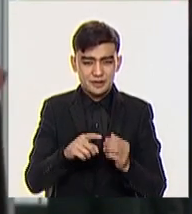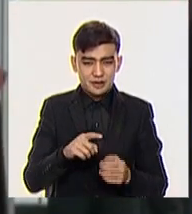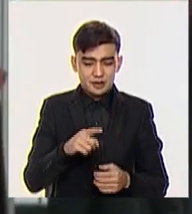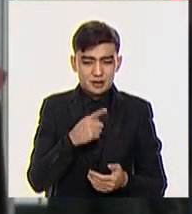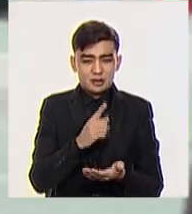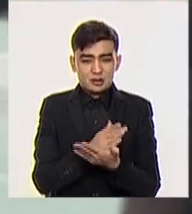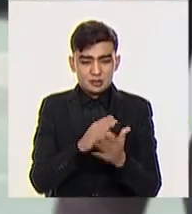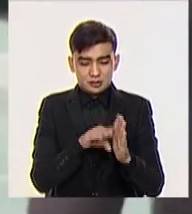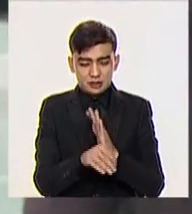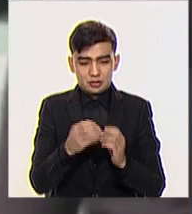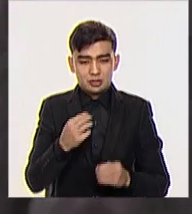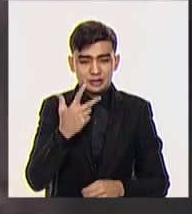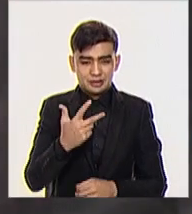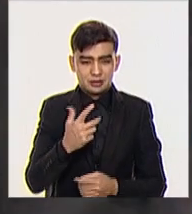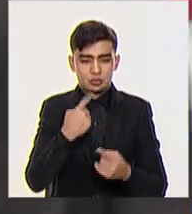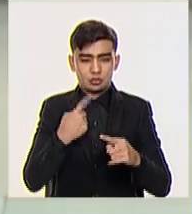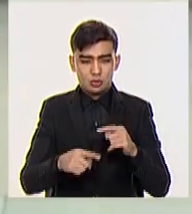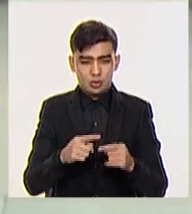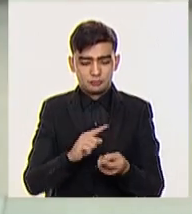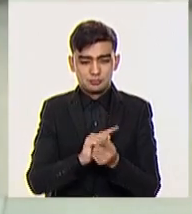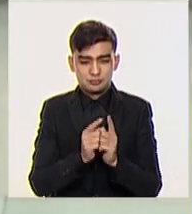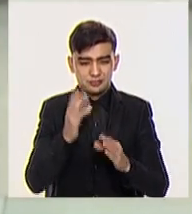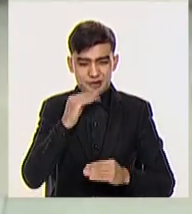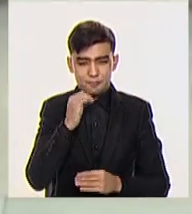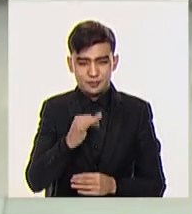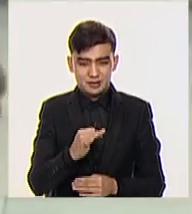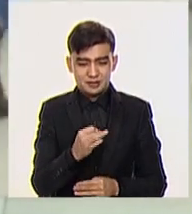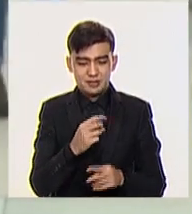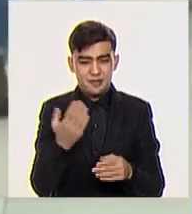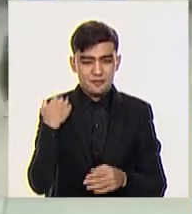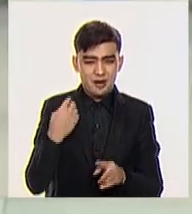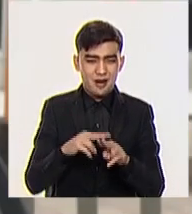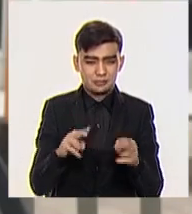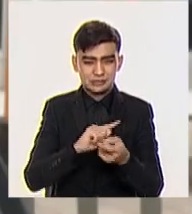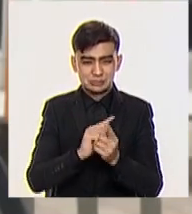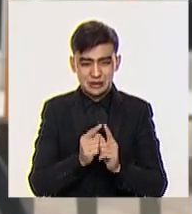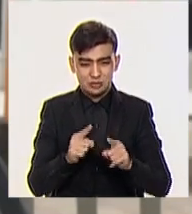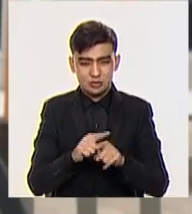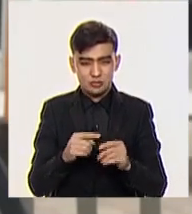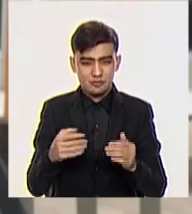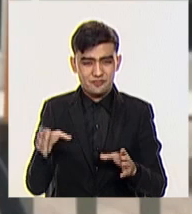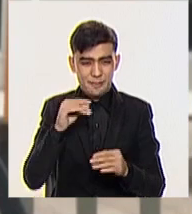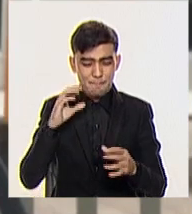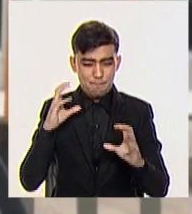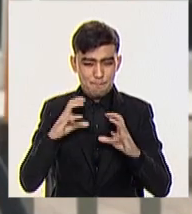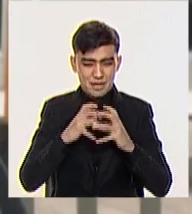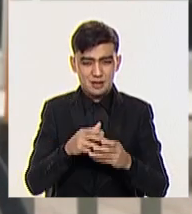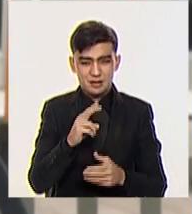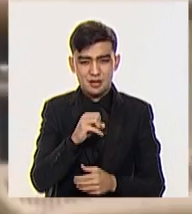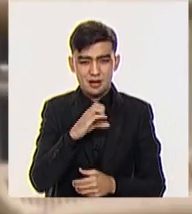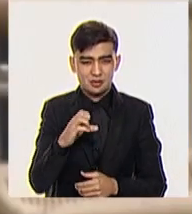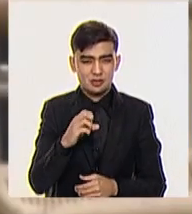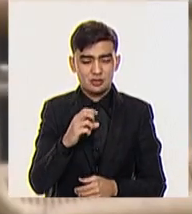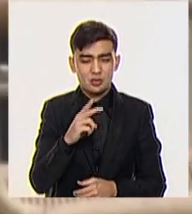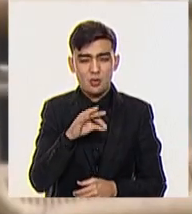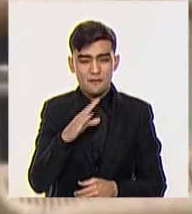он включает еще три другие генные мутации. Раньше таких изменений в известном на весь мир SARS-CoV-2 не было.